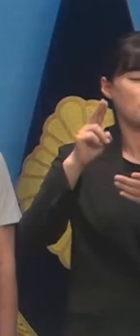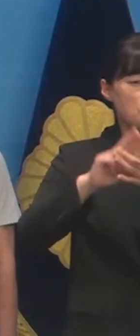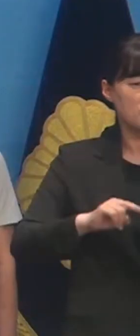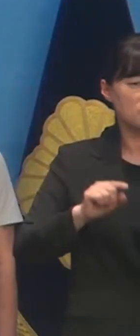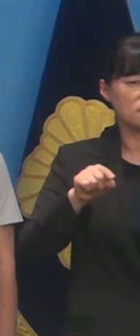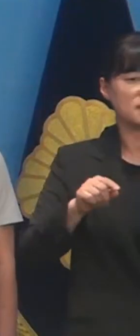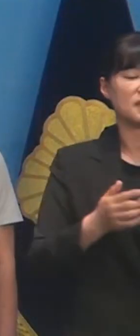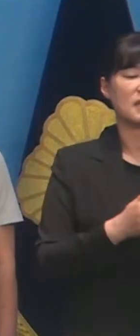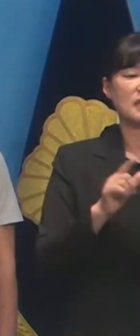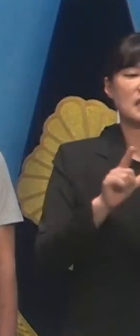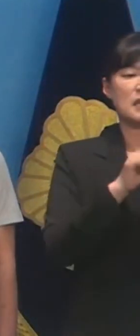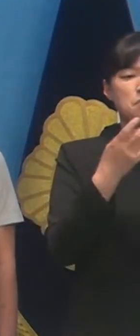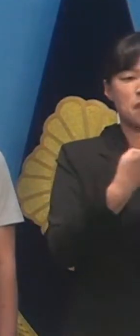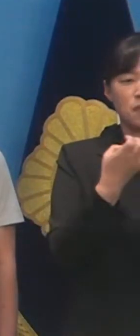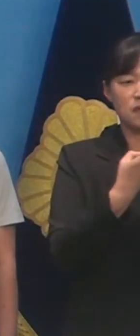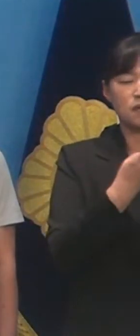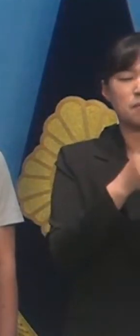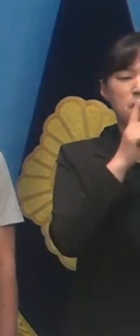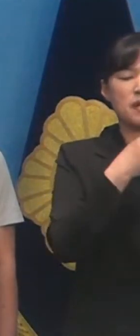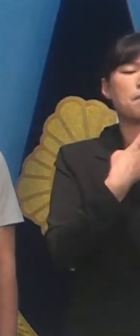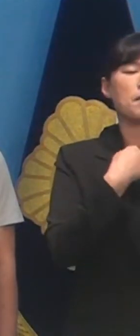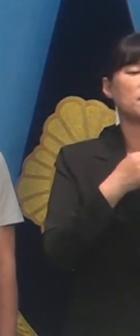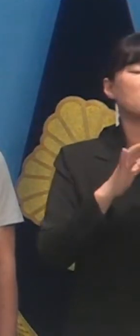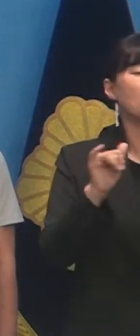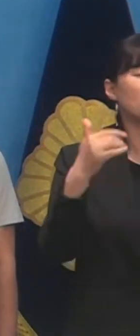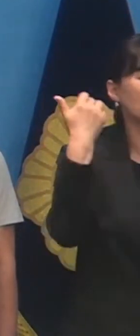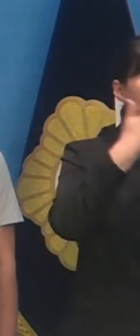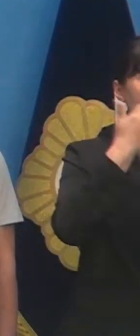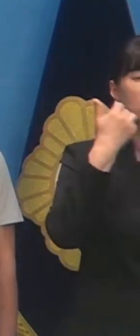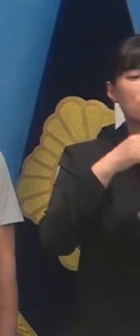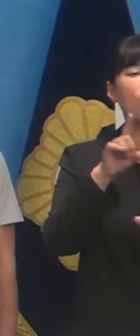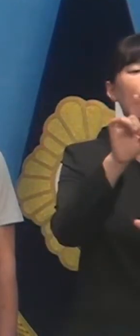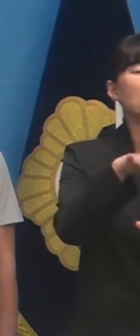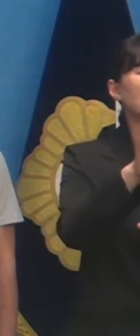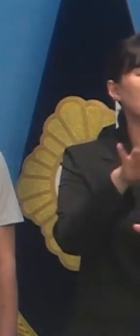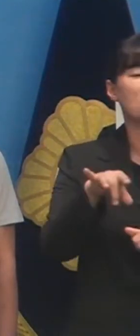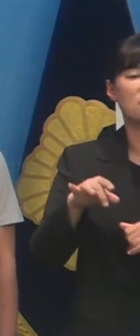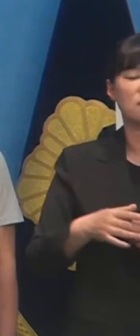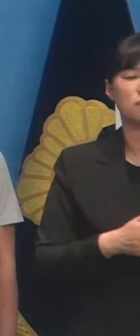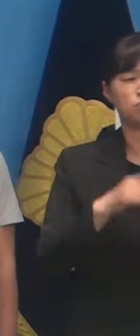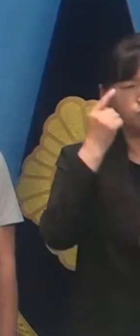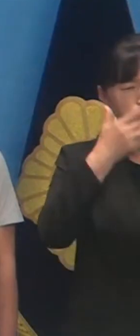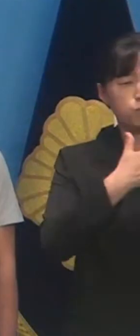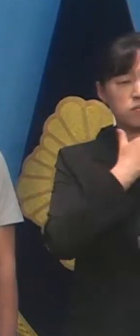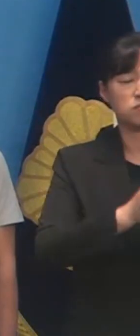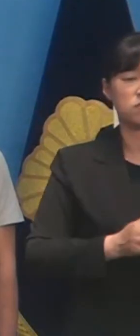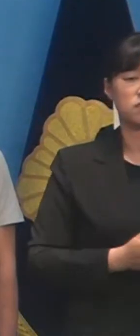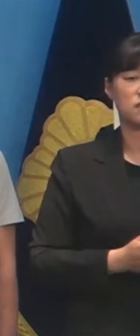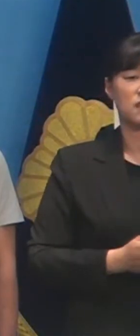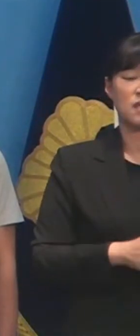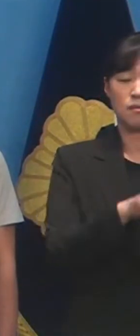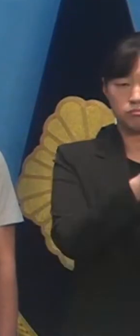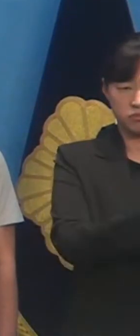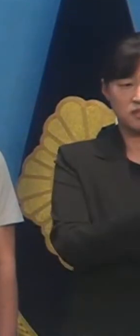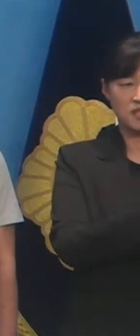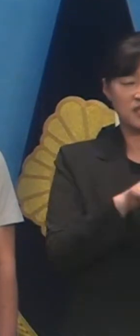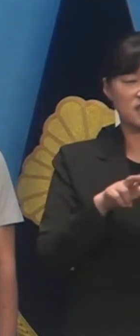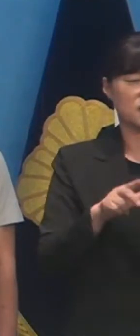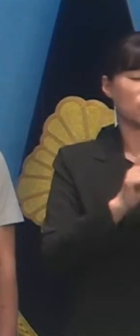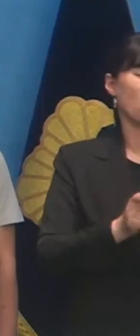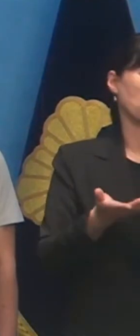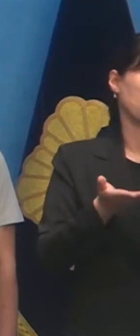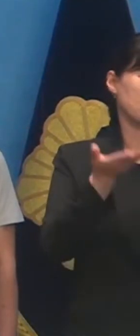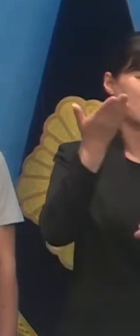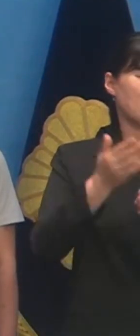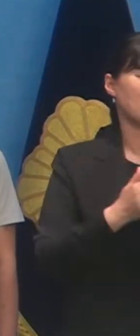매명만이 살 길이라고 외쳤던 그분들 다 어디에 계셨는지 묻고 싶습니다. 이 문제 이제 더